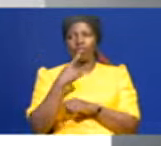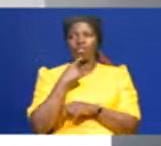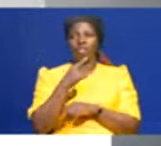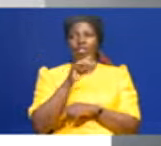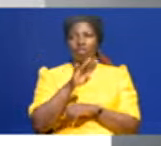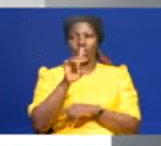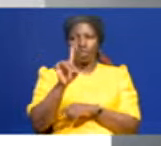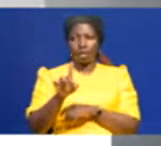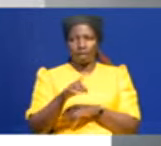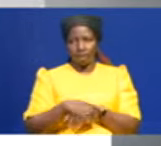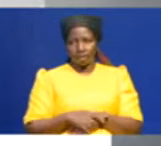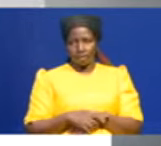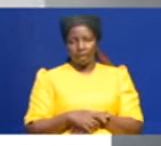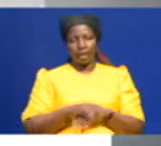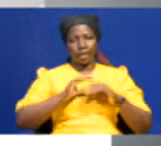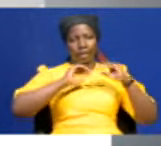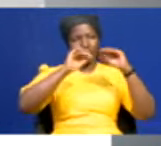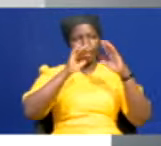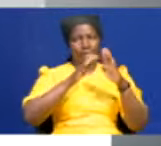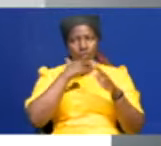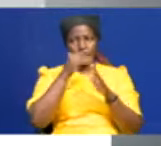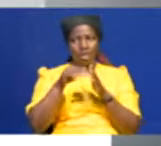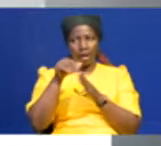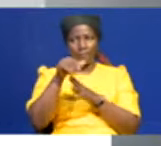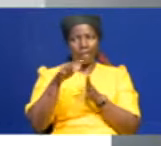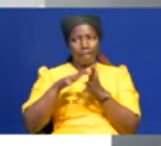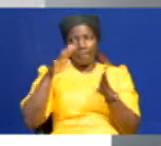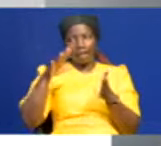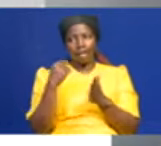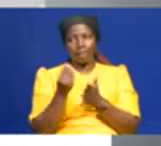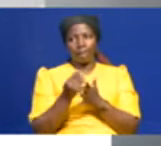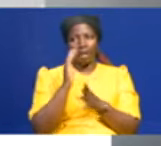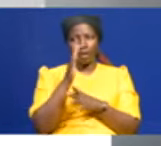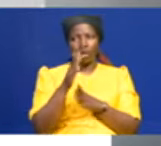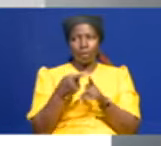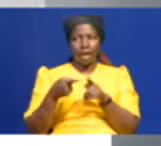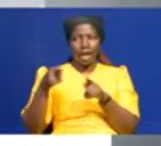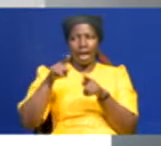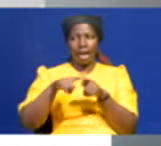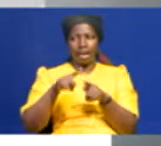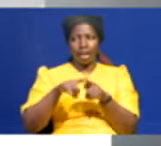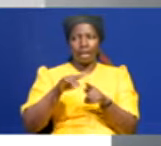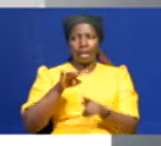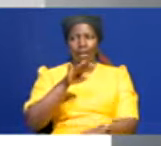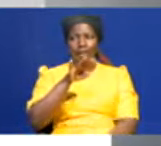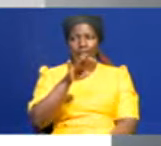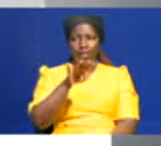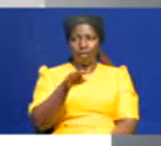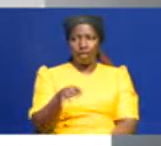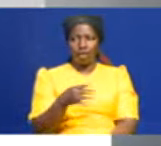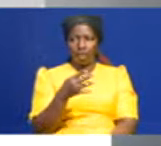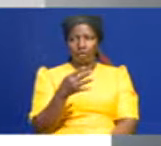5,141. Mwalimu anayelipwa kiasi kikubwa zaidi atapata nyongeza ya shilingi